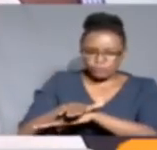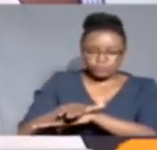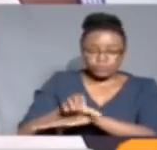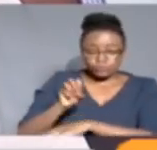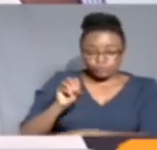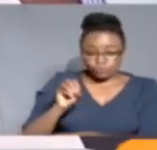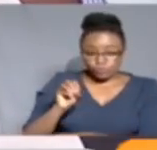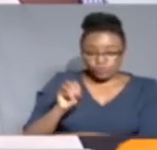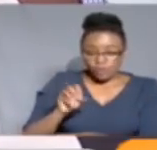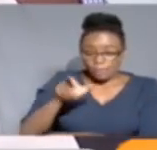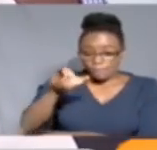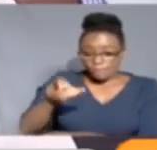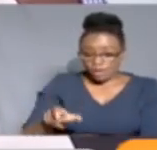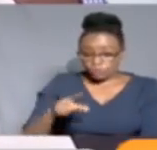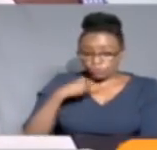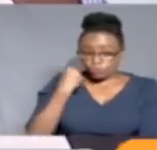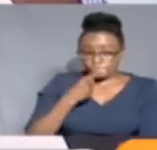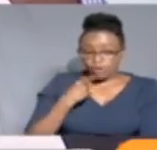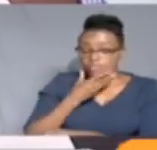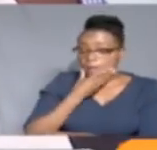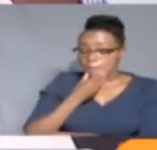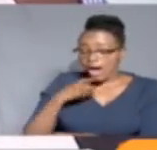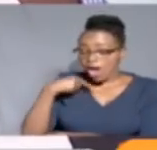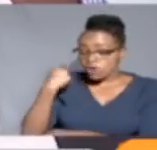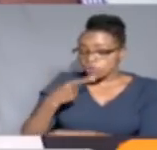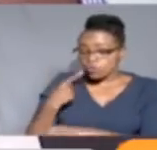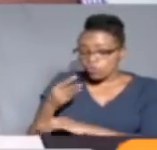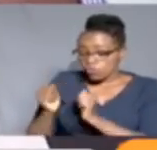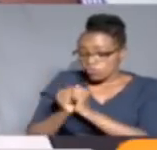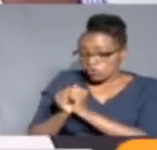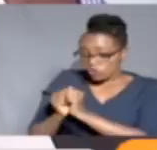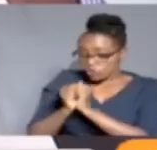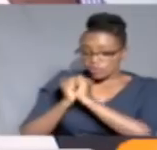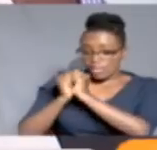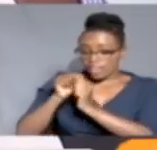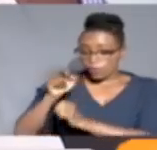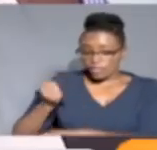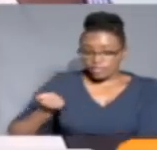Sasa mtu yule jamaa mwenye alikuwa na ule